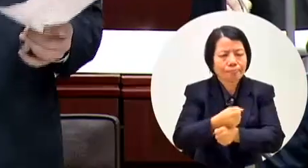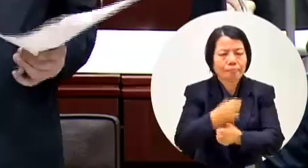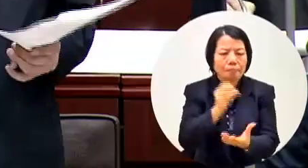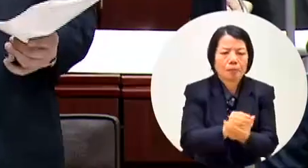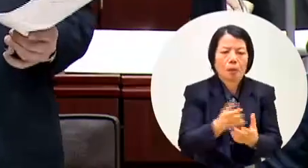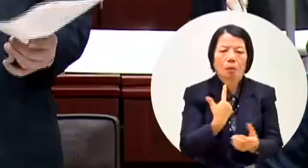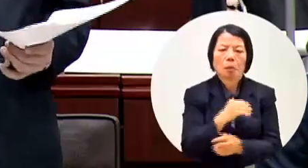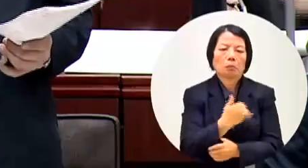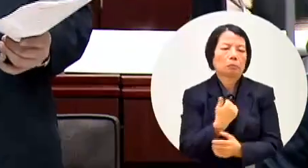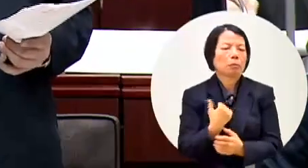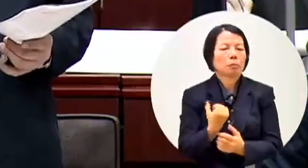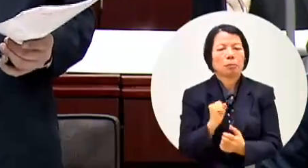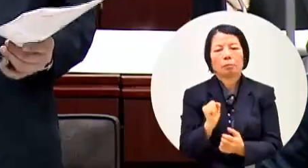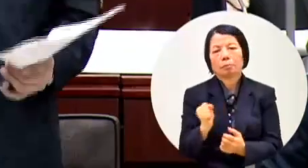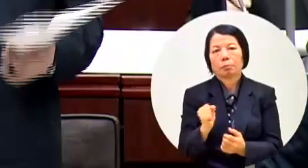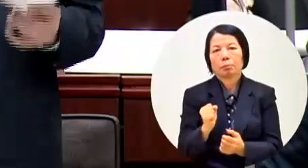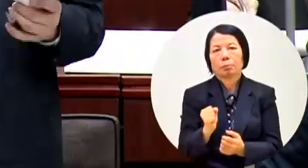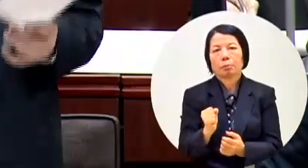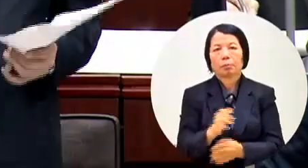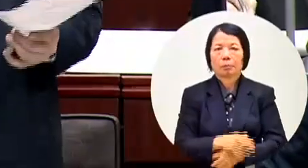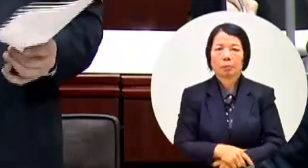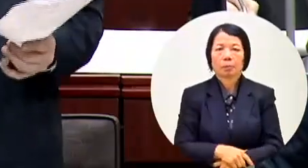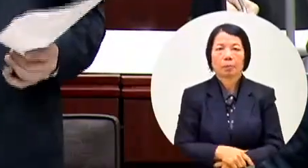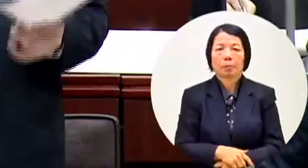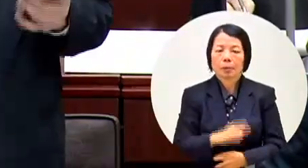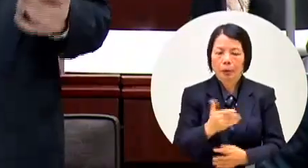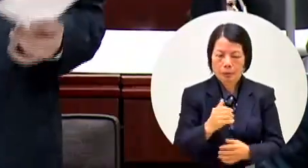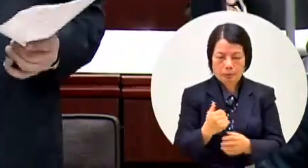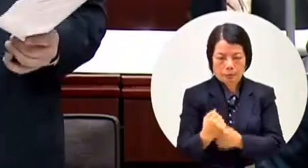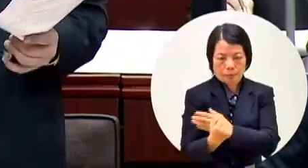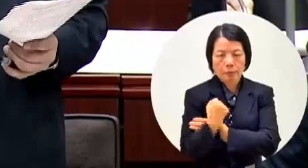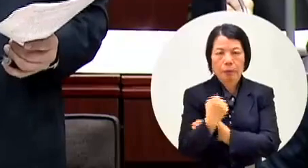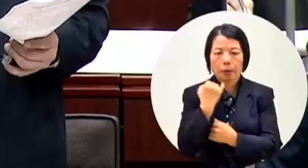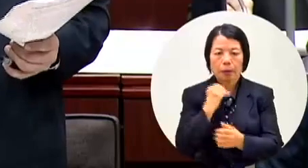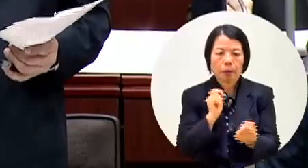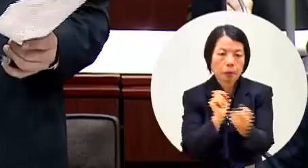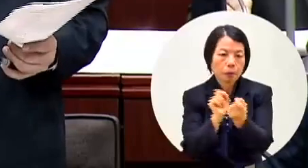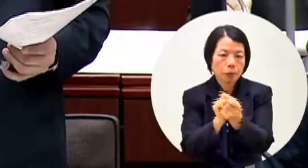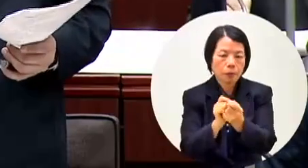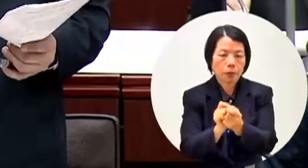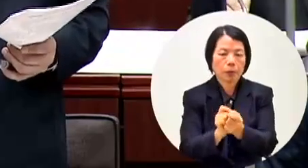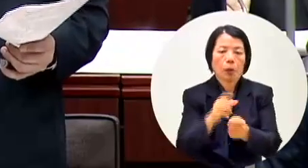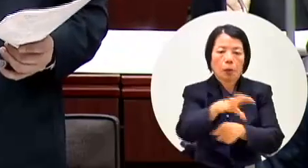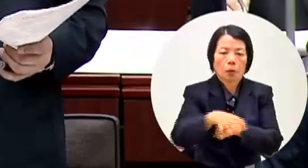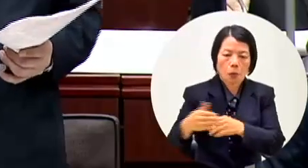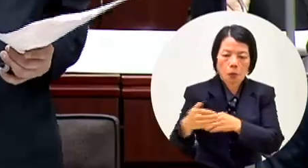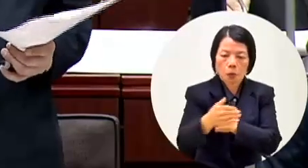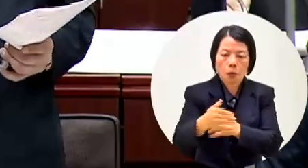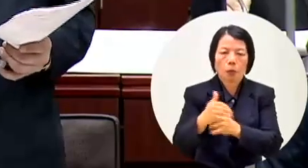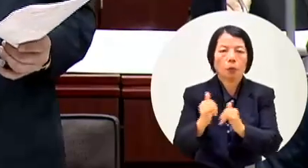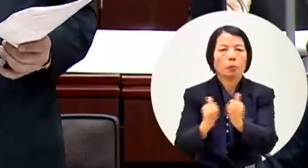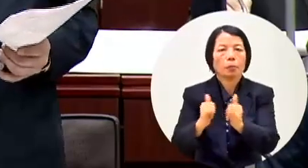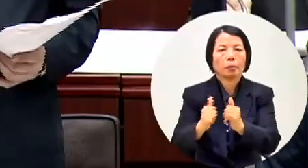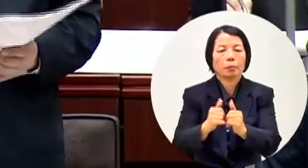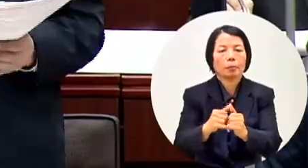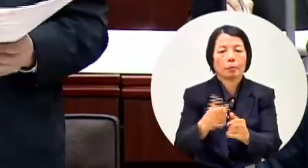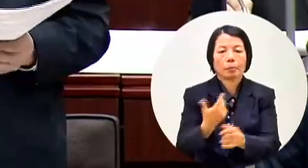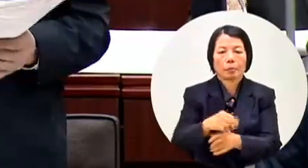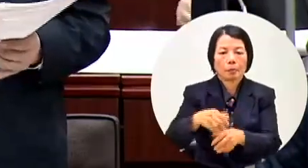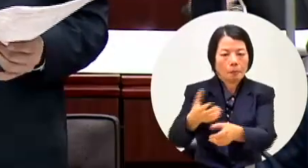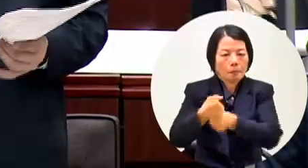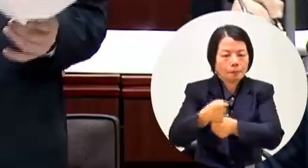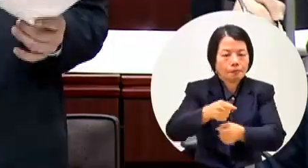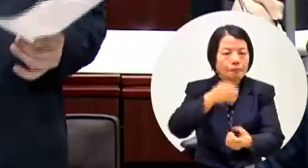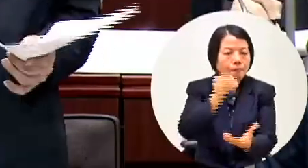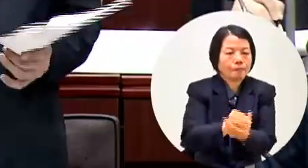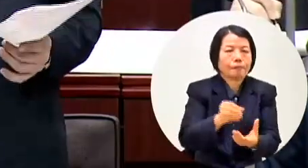去帮企业界去抢订单，可是我们却有能力帮最基层农渔民朋友们抢订单。尤其这一